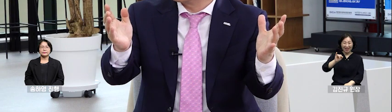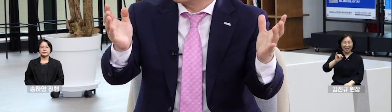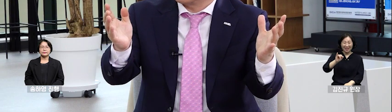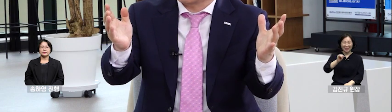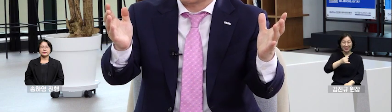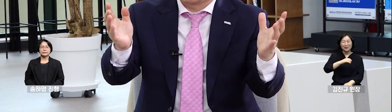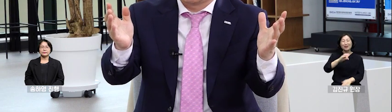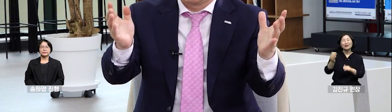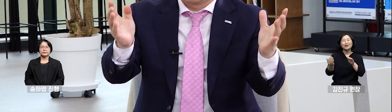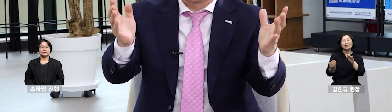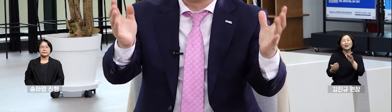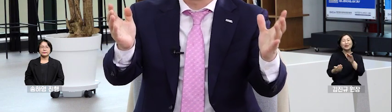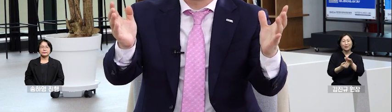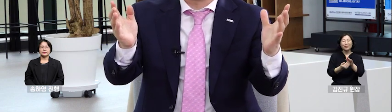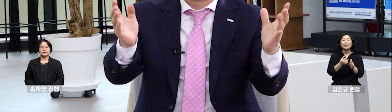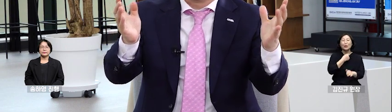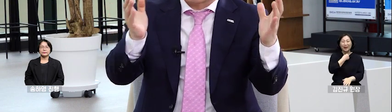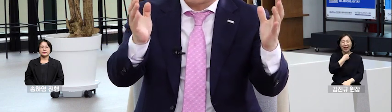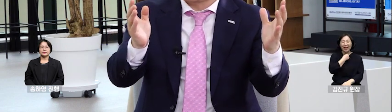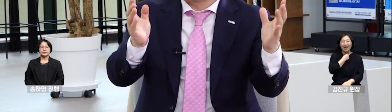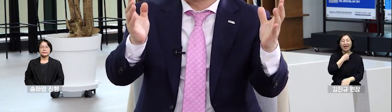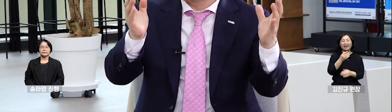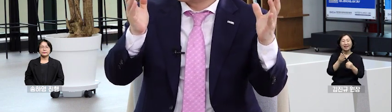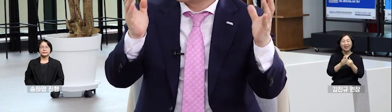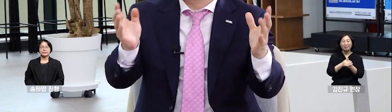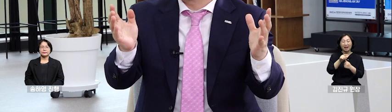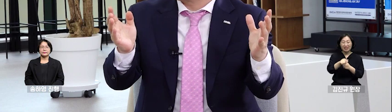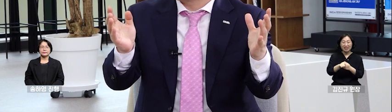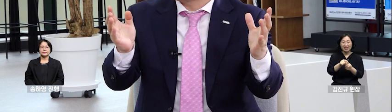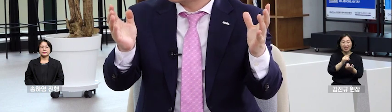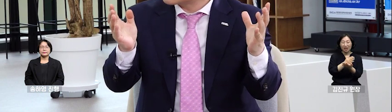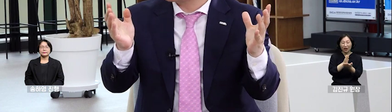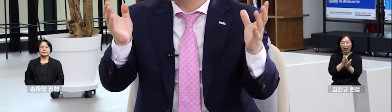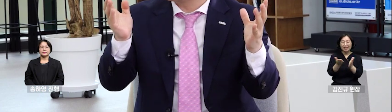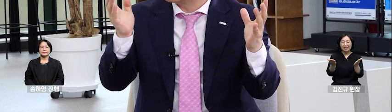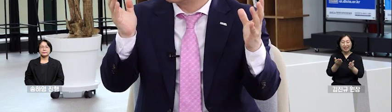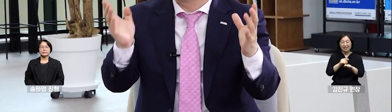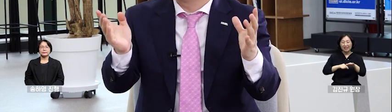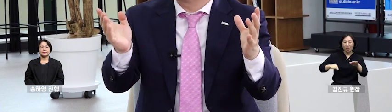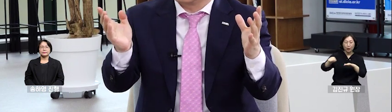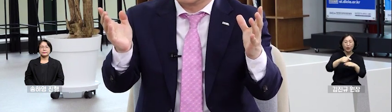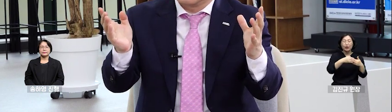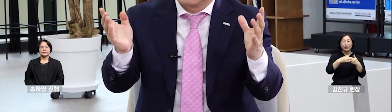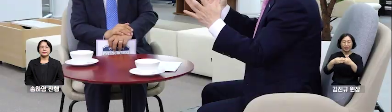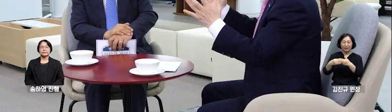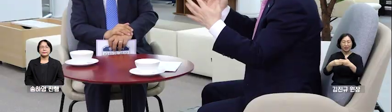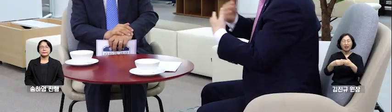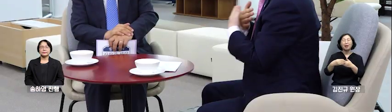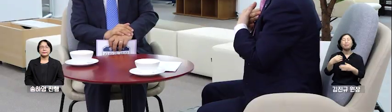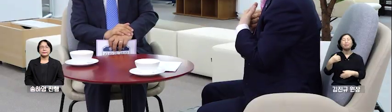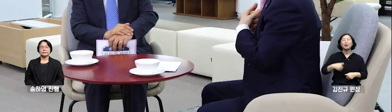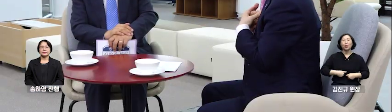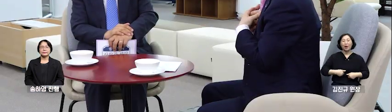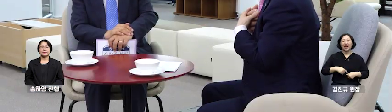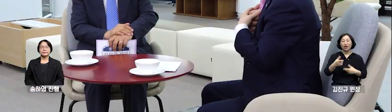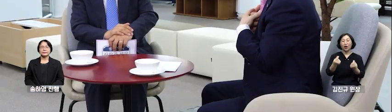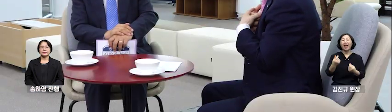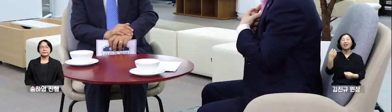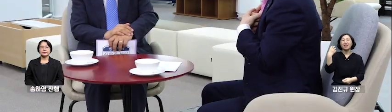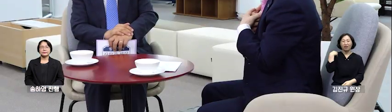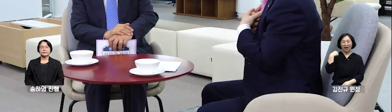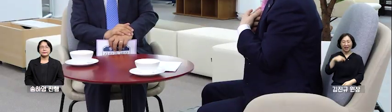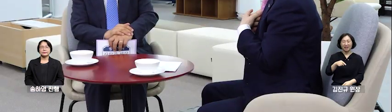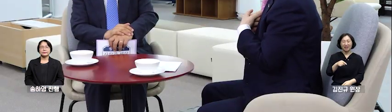천 인 것이죠 그 누군가가 선도 이지적이고 중추적인 역할을 해야지만 이룰 수 있는 건데 저도 전신 하니 그 역할을 해야